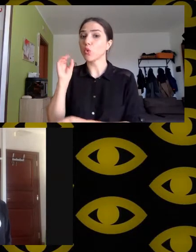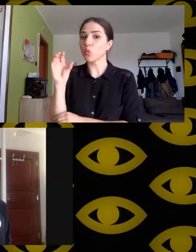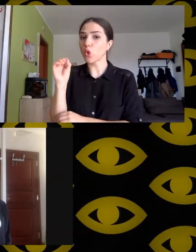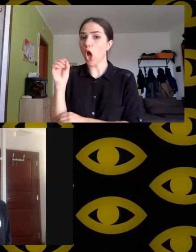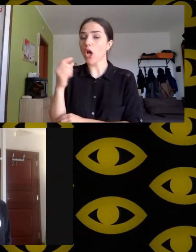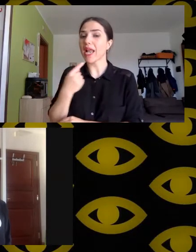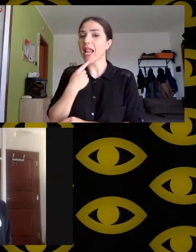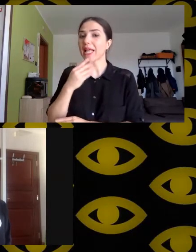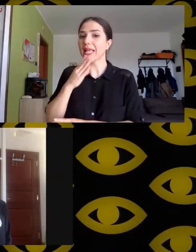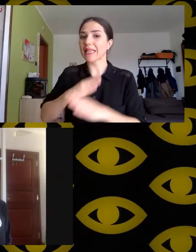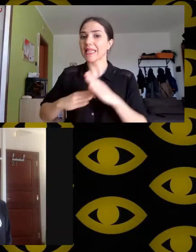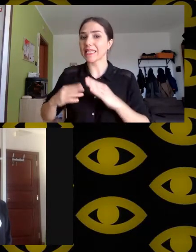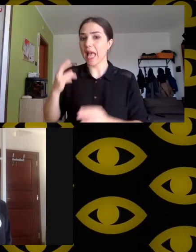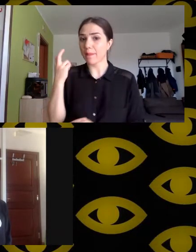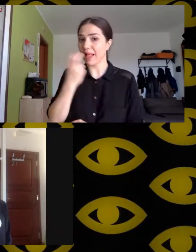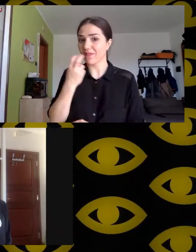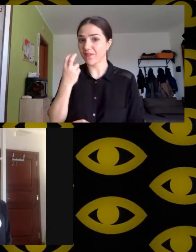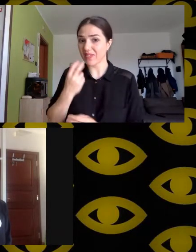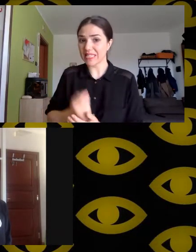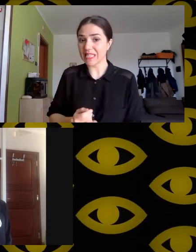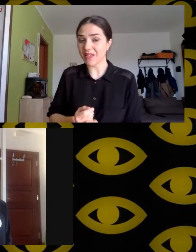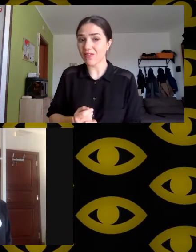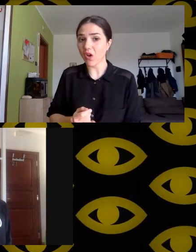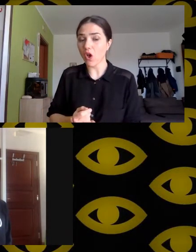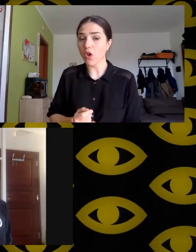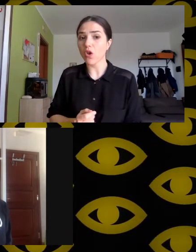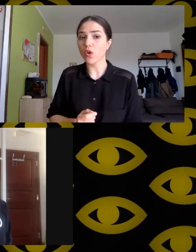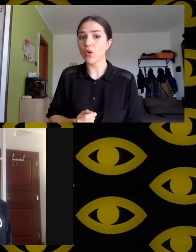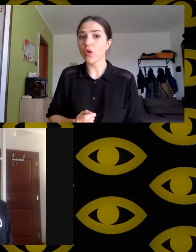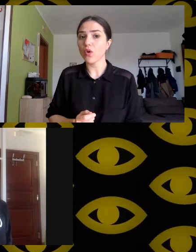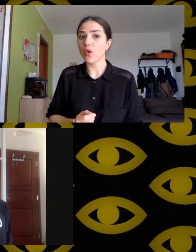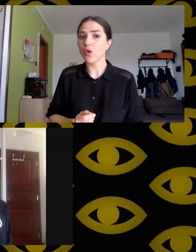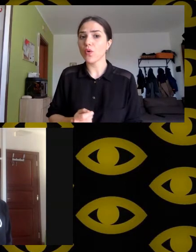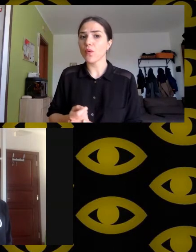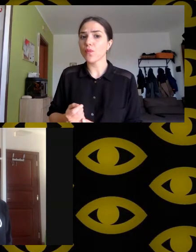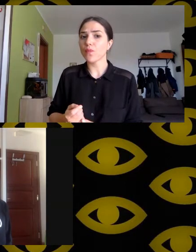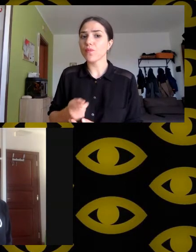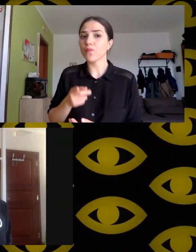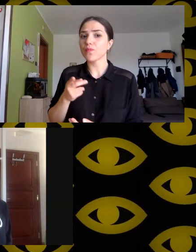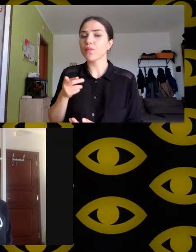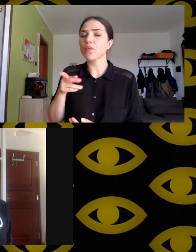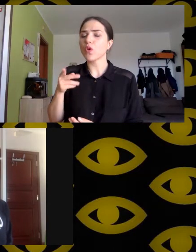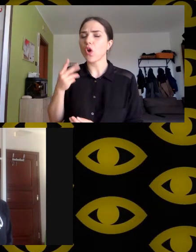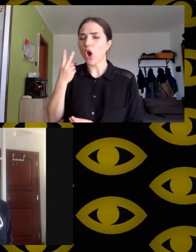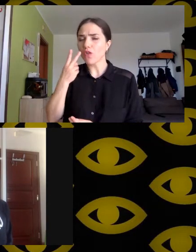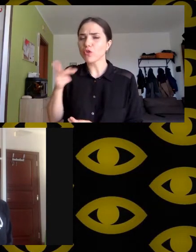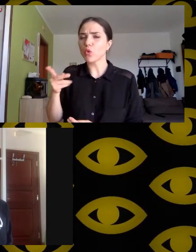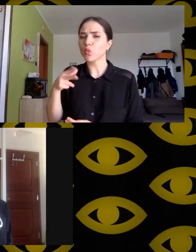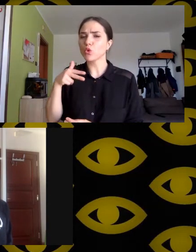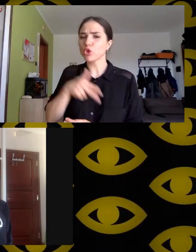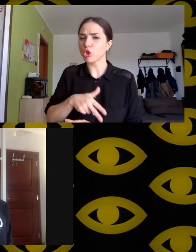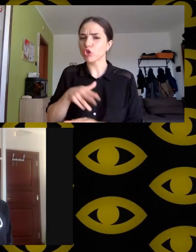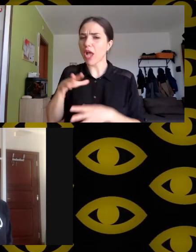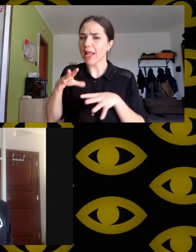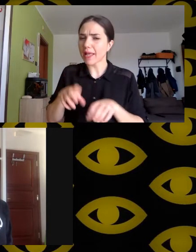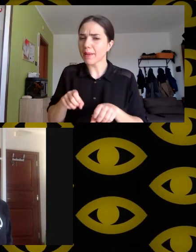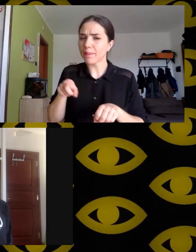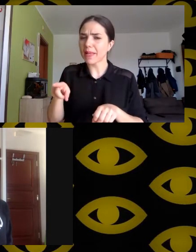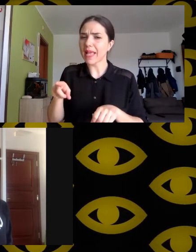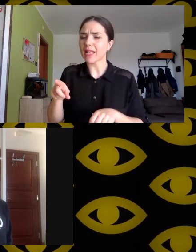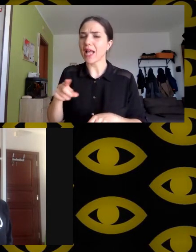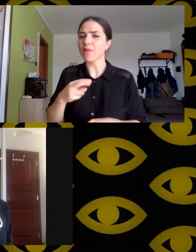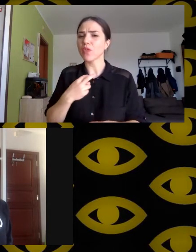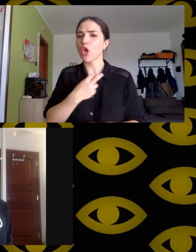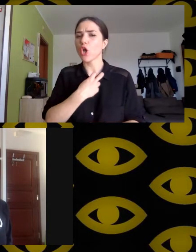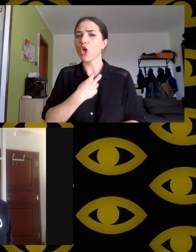in questo momento. Io ripeto, sempre andando a spulciarmi le cose che hai fatto nell'ambito sociale, ho visto che hai lavorato per la Croce Rossa,